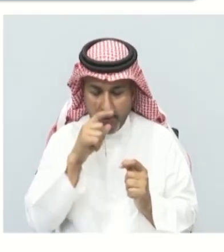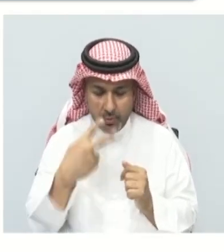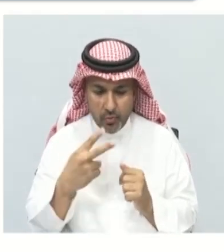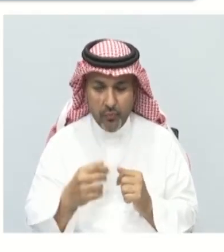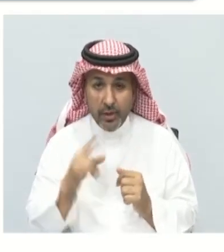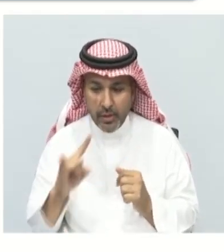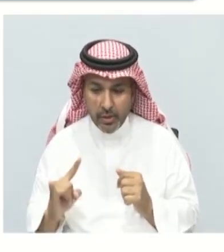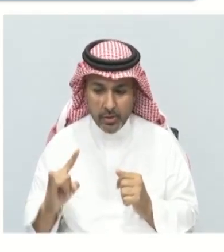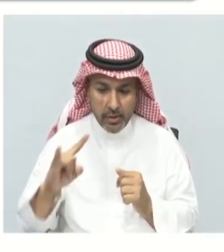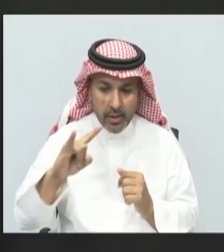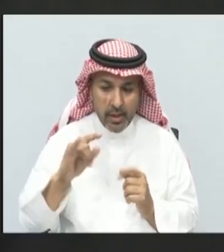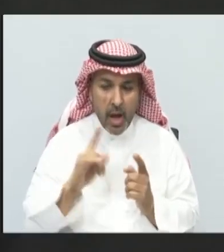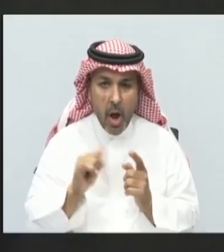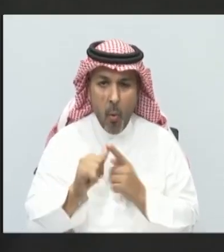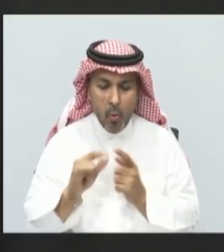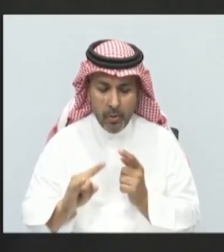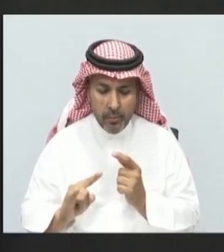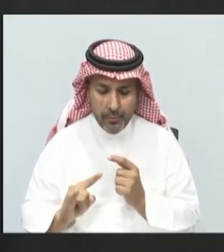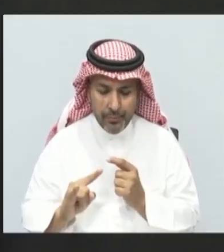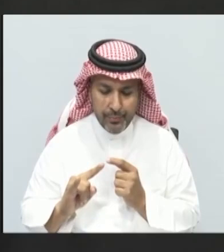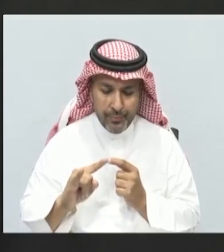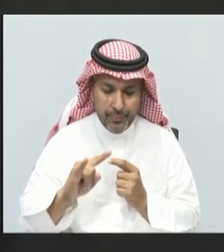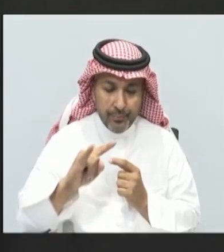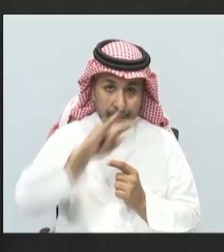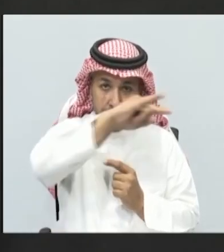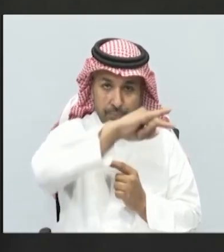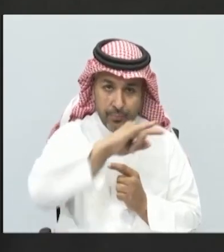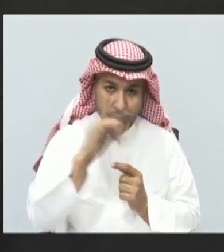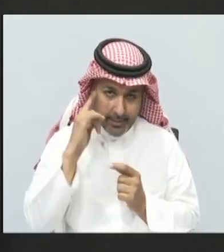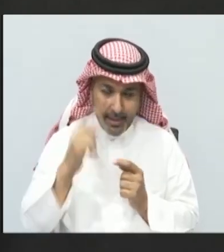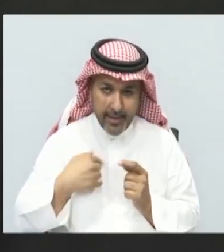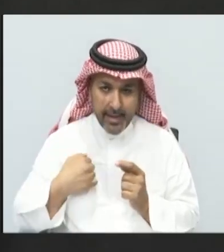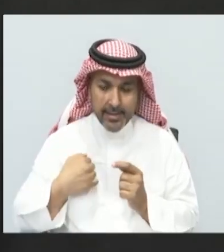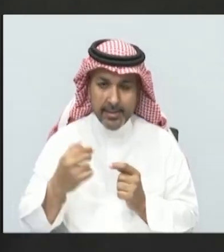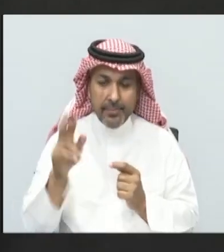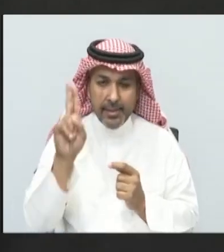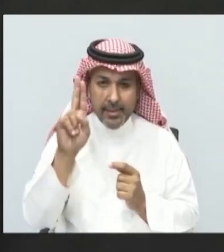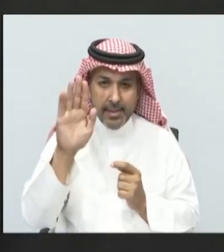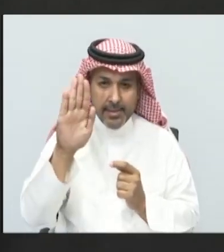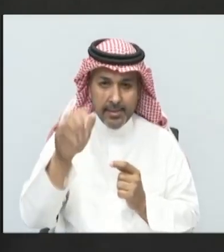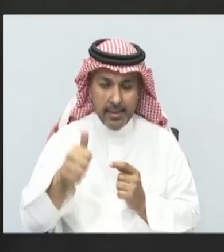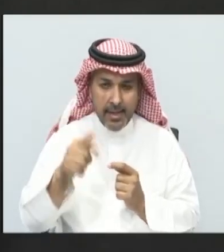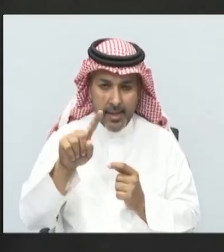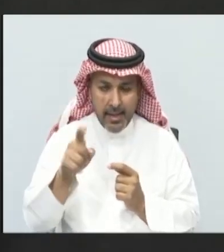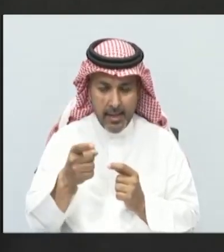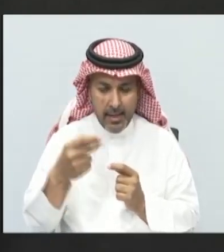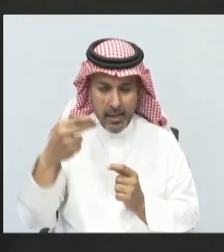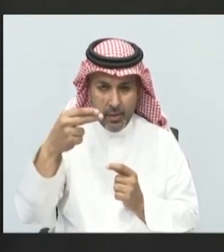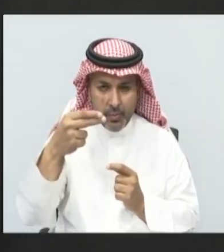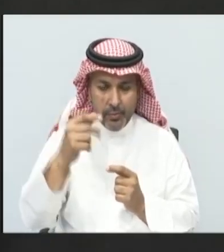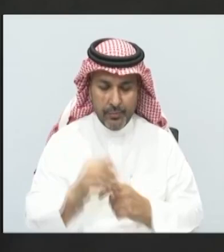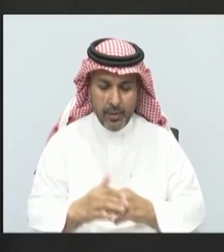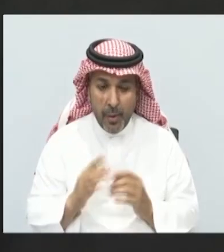حركه منتظمه بمعنى انها في سرعات ماذا ثابته السرعات اما تزيد او ماذا او تقل